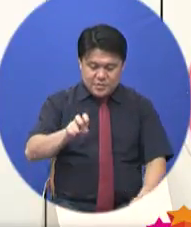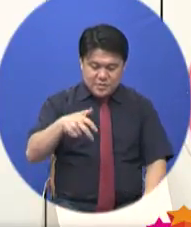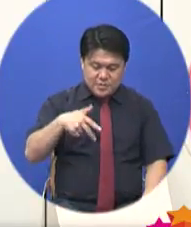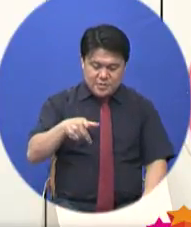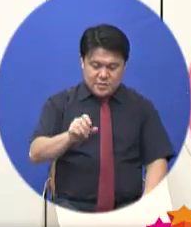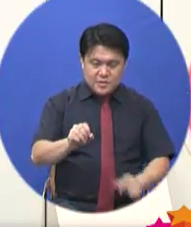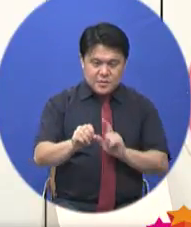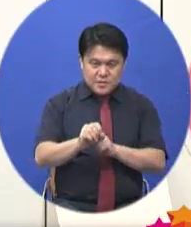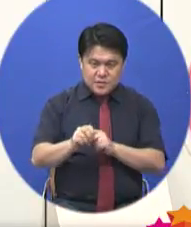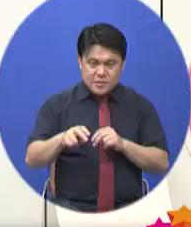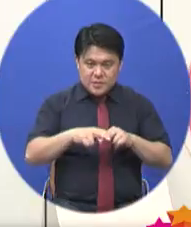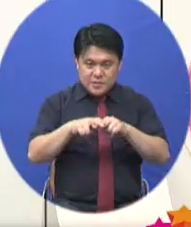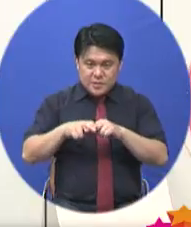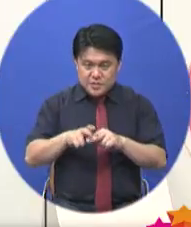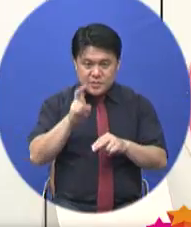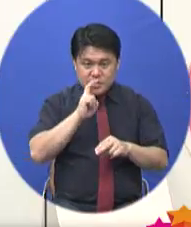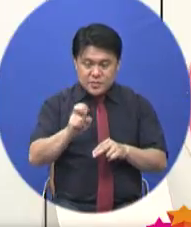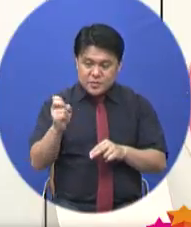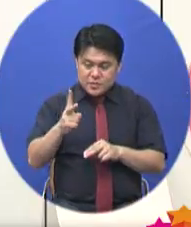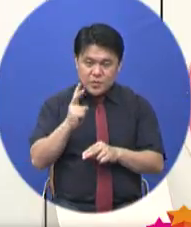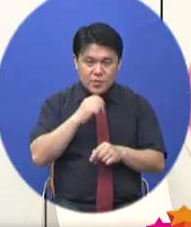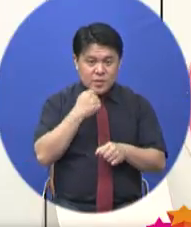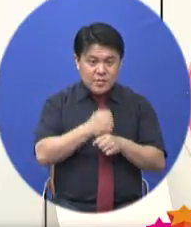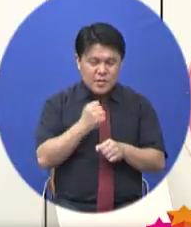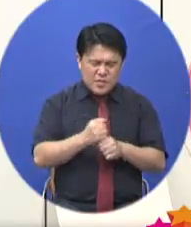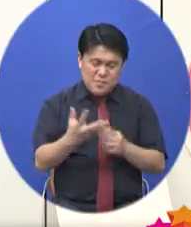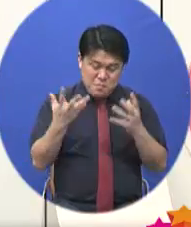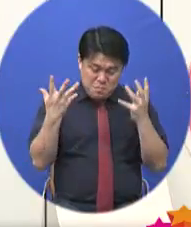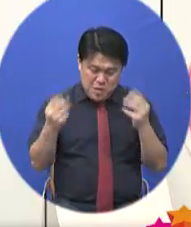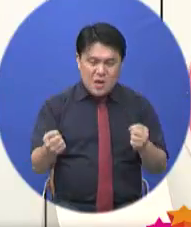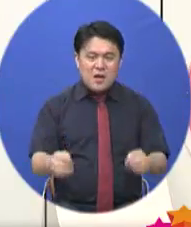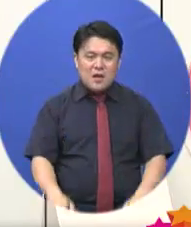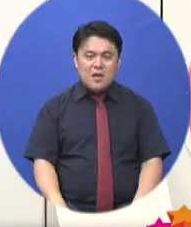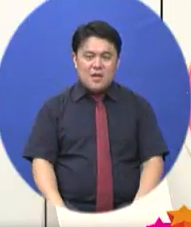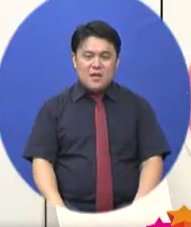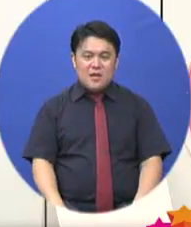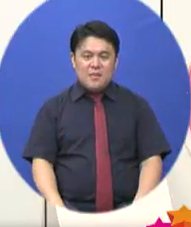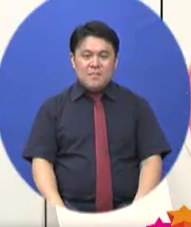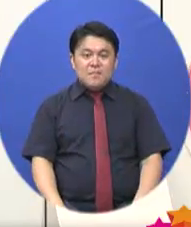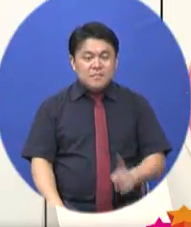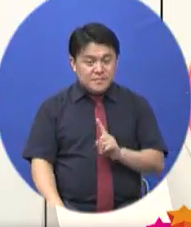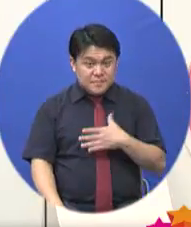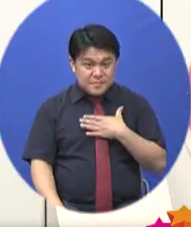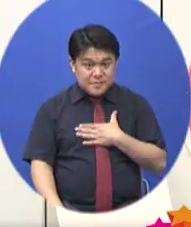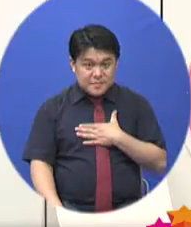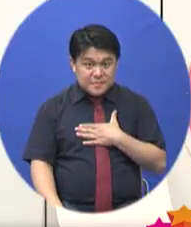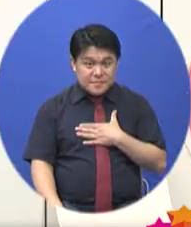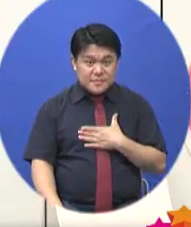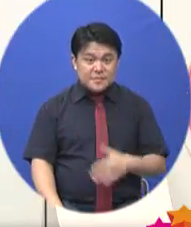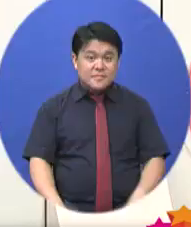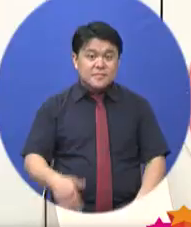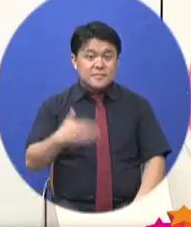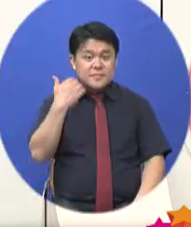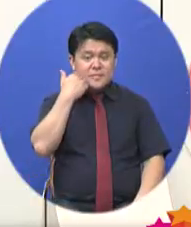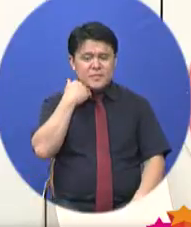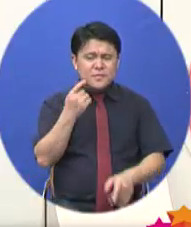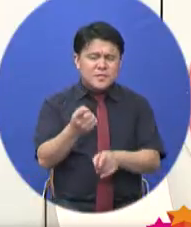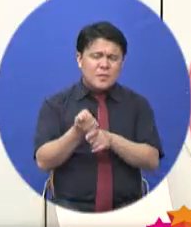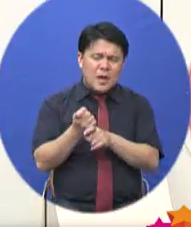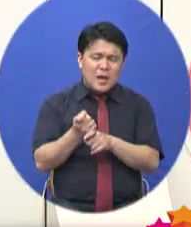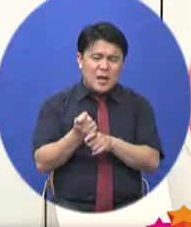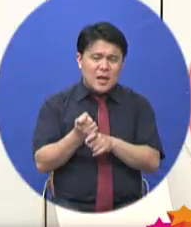그러지만 선생님이 작곡한 노래가 아주 히트곡이 있어요. 또 누구를